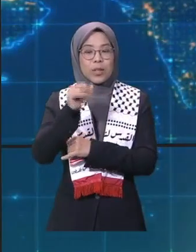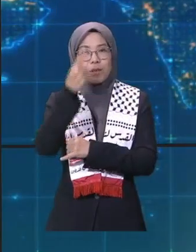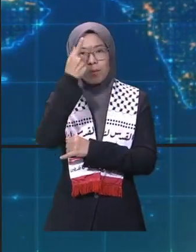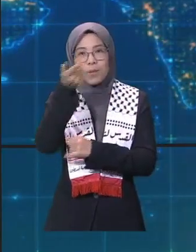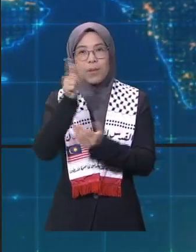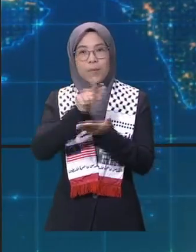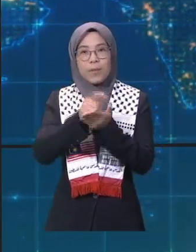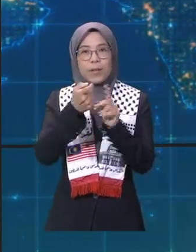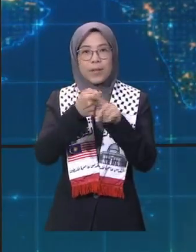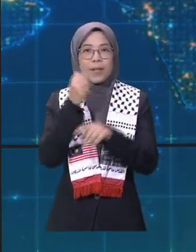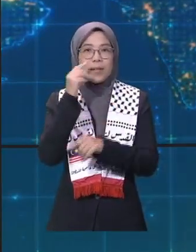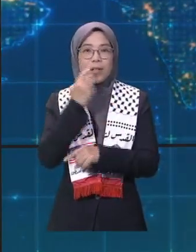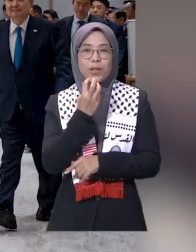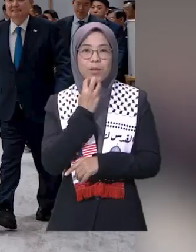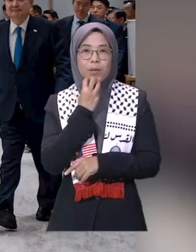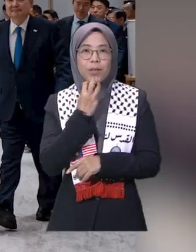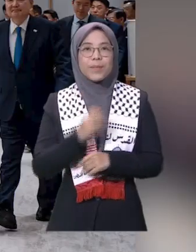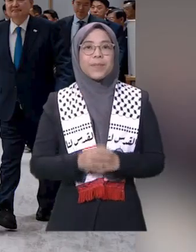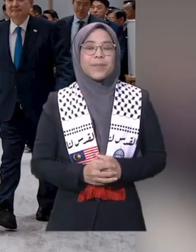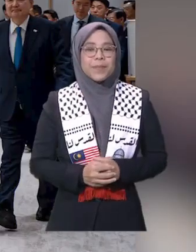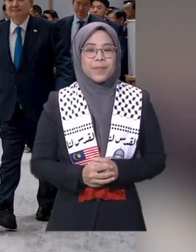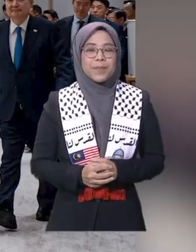laporan dari Seoul.